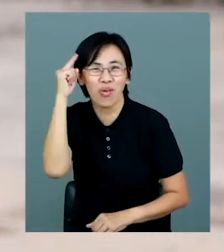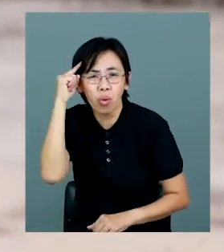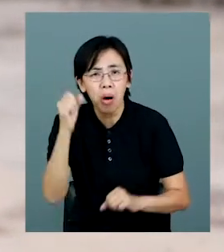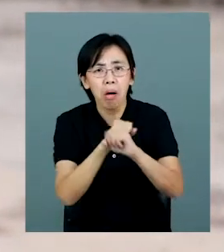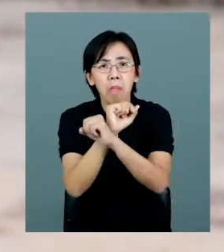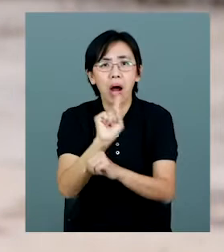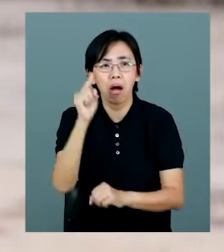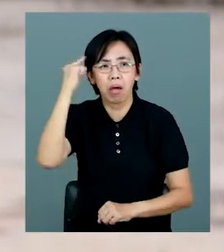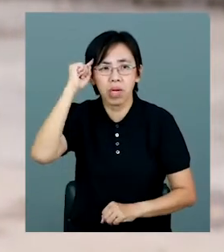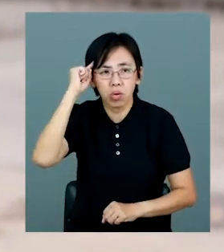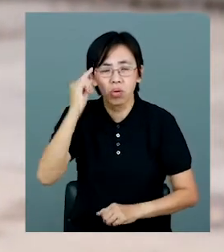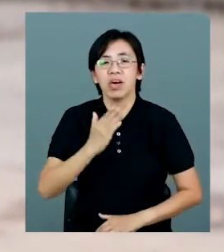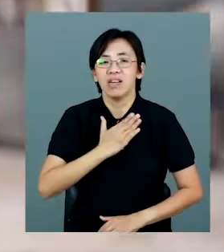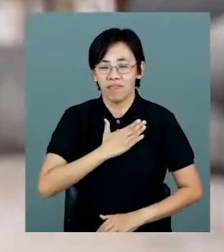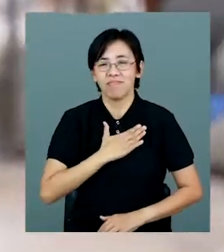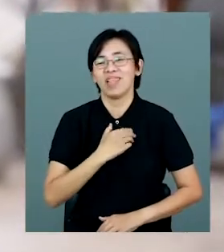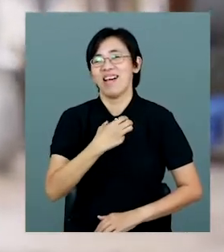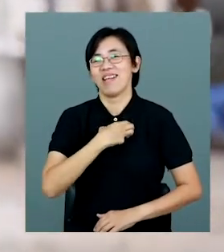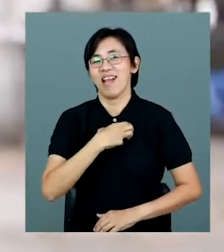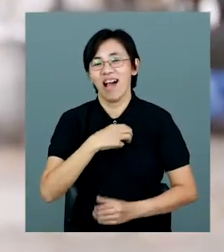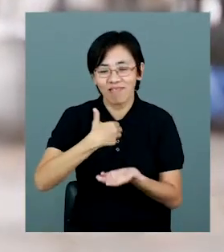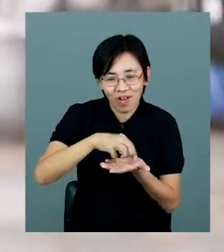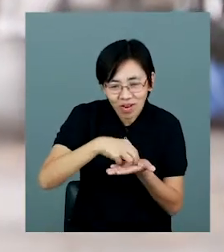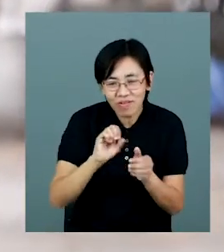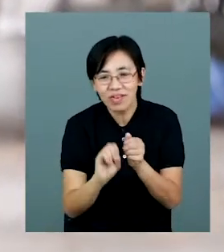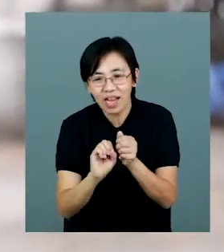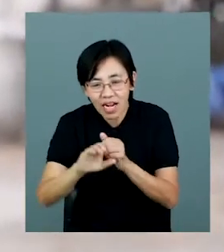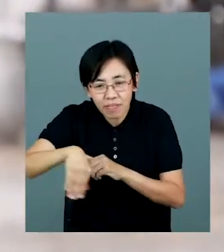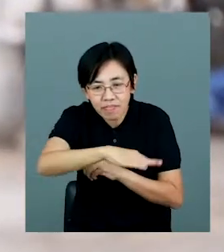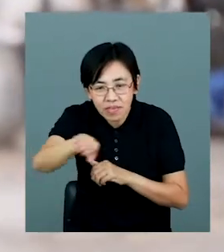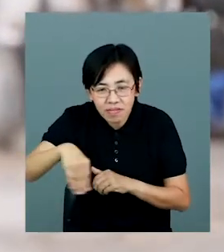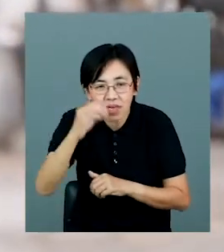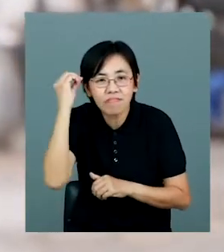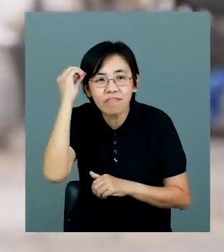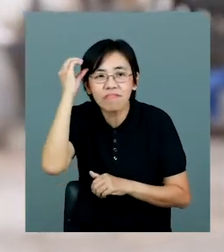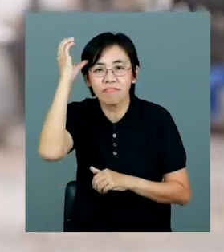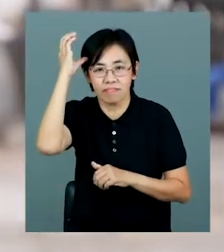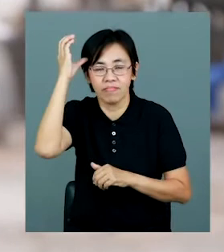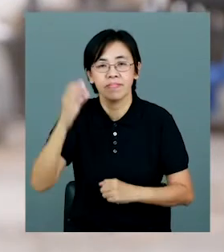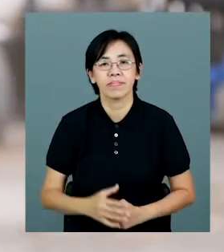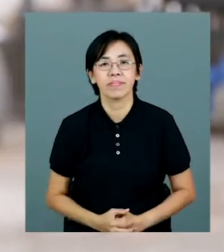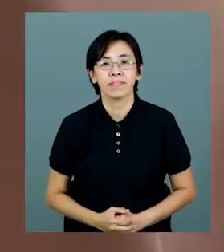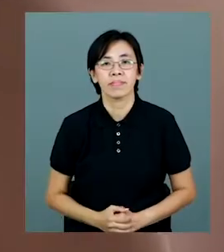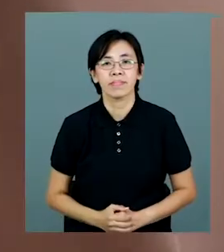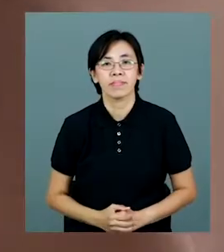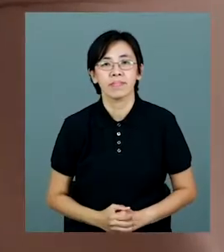แต่ไม่รู้การป้องกันของโควิด19อยากเป็นตัวแทนที่จะให้ความรู้กับพวกเขาครับผ